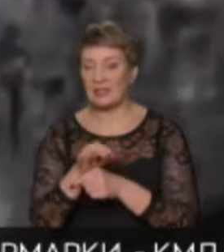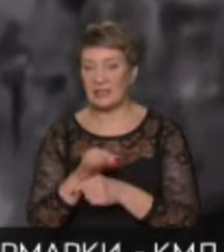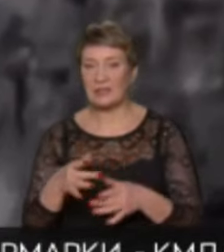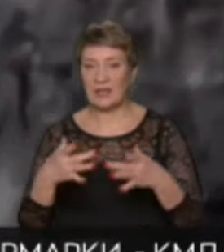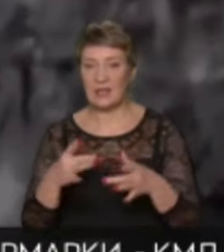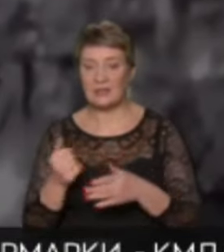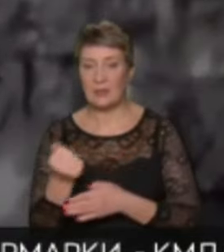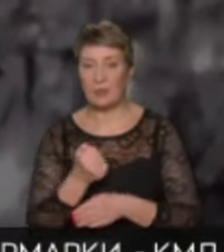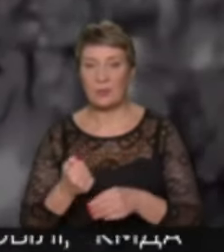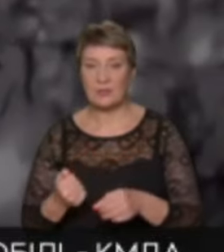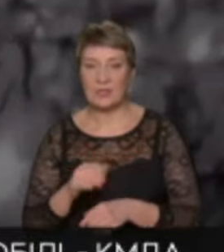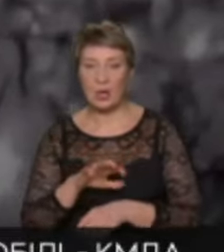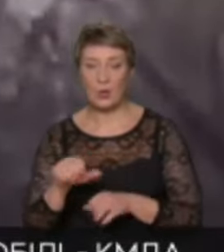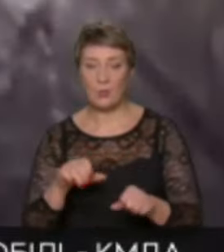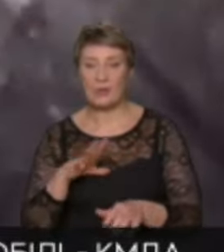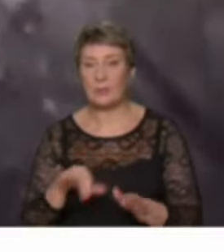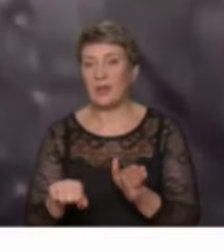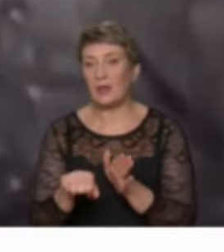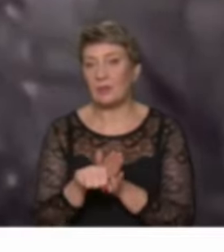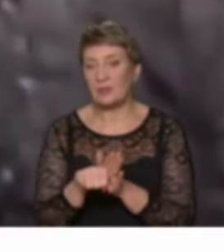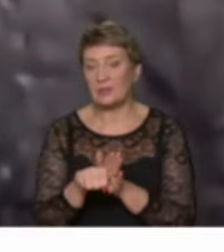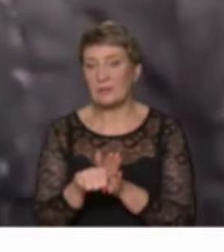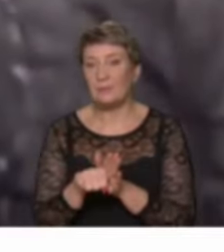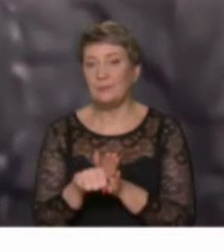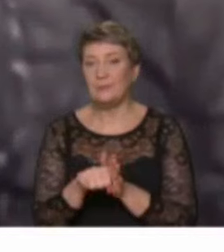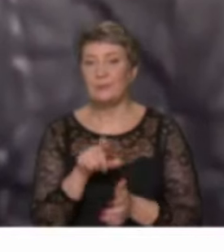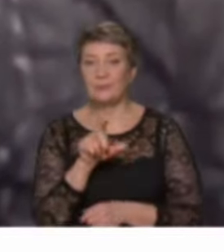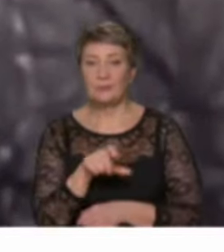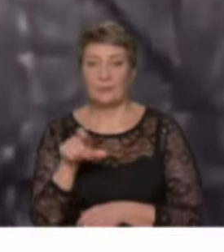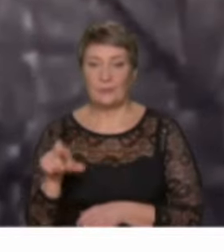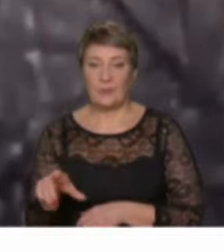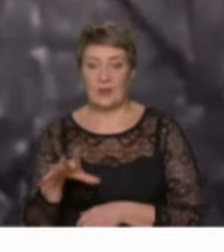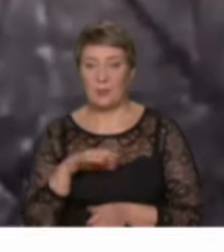боєприпасами окупантів було розбито. Залишки живої сили росіян